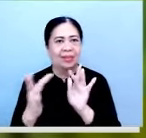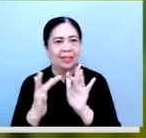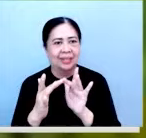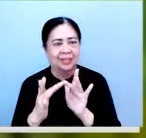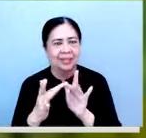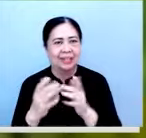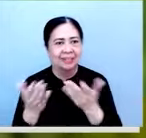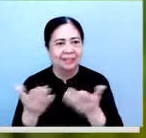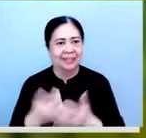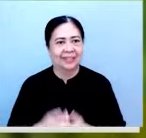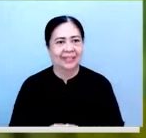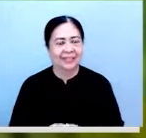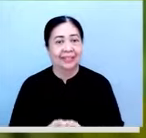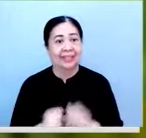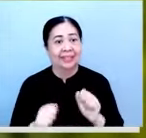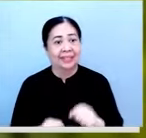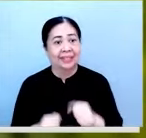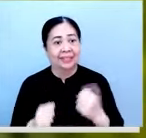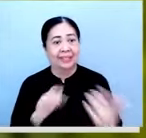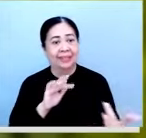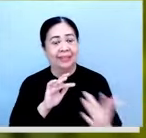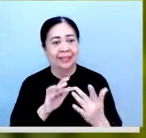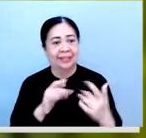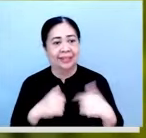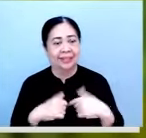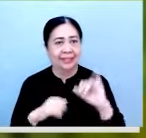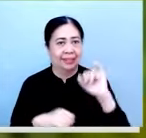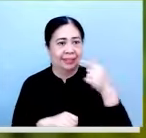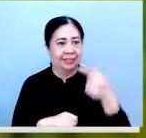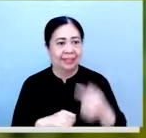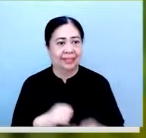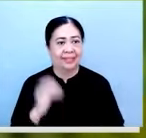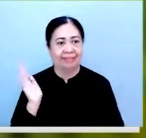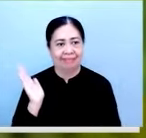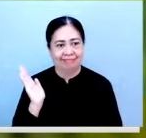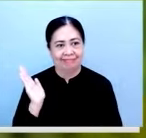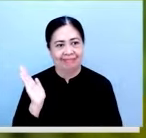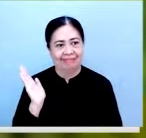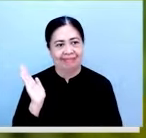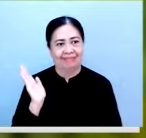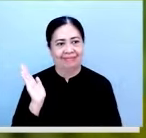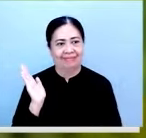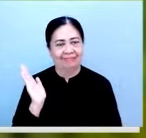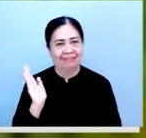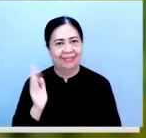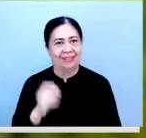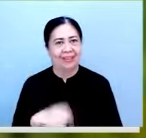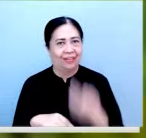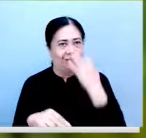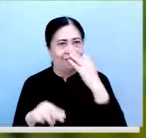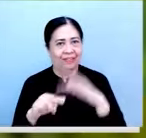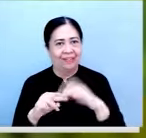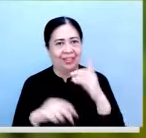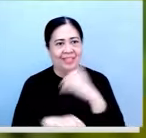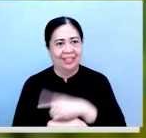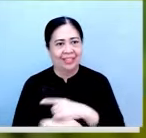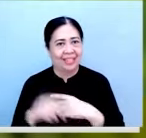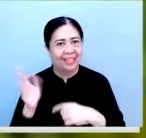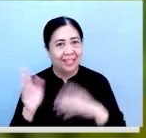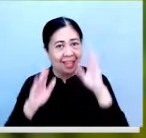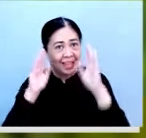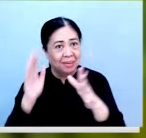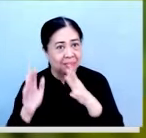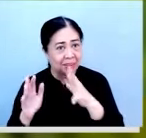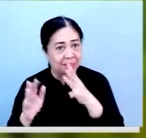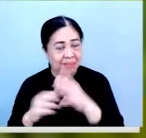Billy? Okay. So you can contact our Instagram at Fun Day Backpack. Fun Day Backpack. Pwede ba mag-hi kay mommy? Kay